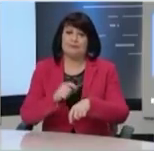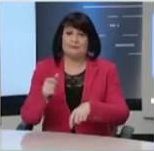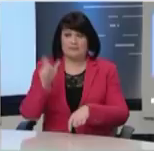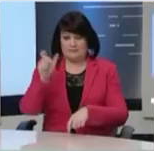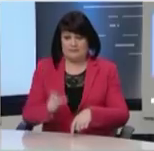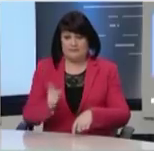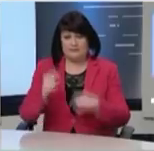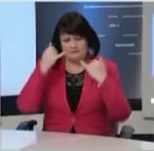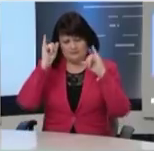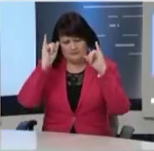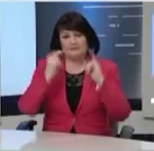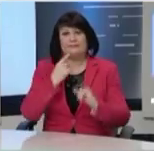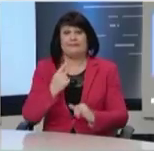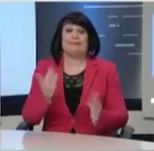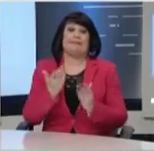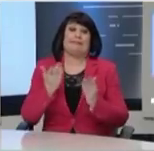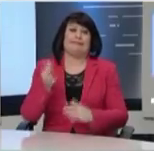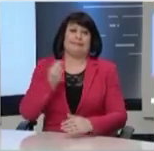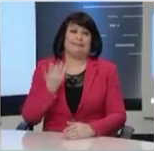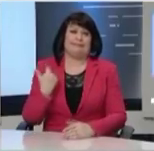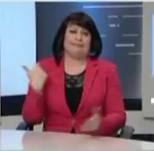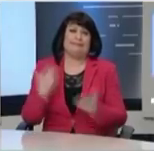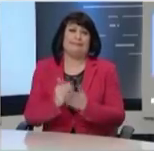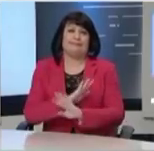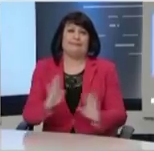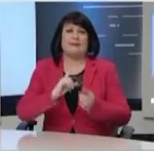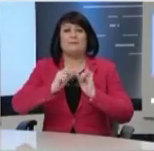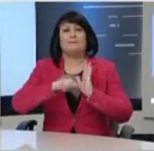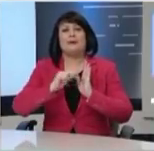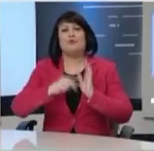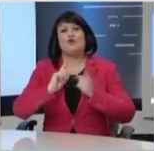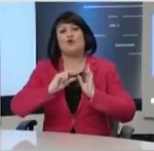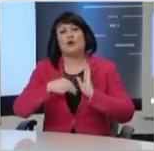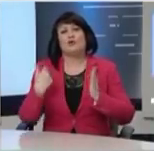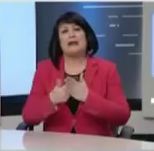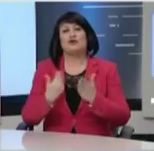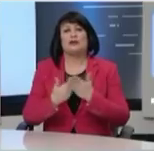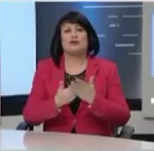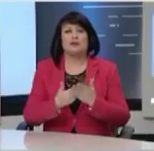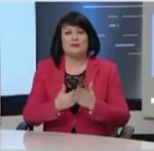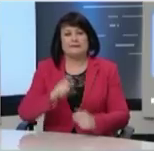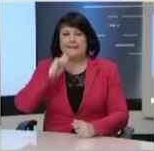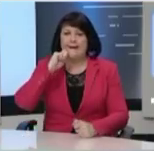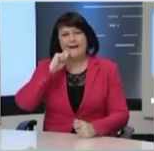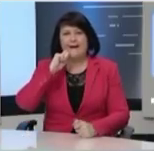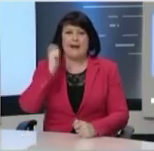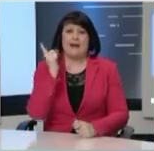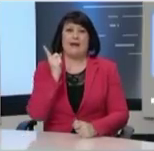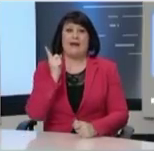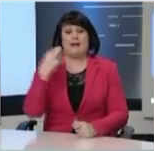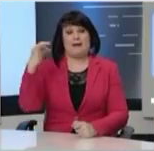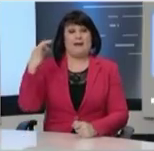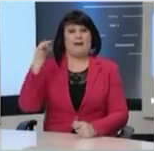θράσος τότε να προαναγγέλλετε τάχα το τέλος των μνημονίων και κραδένατε ως